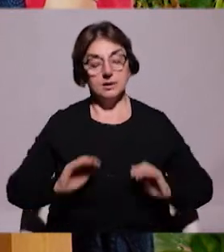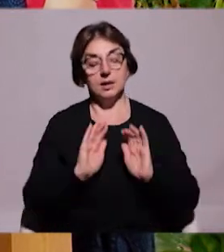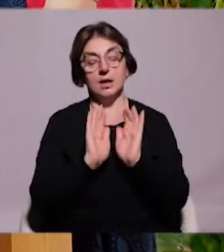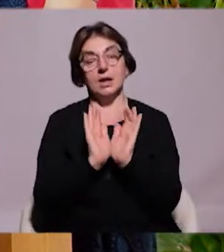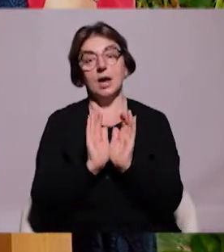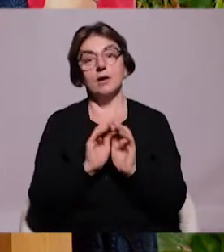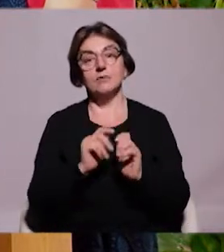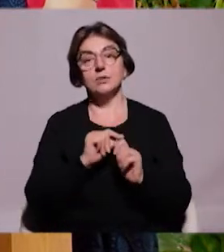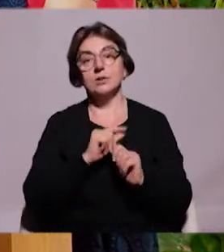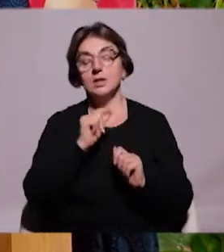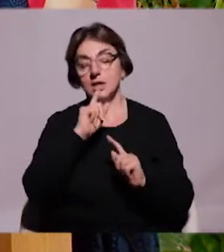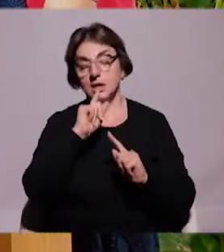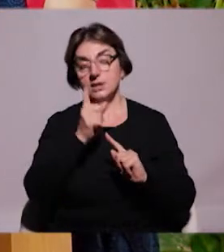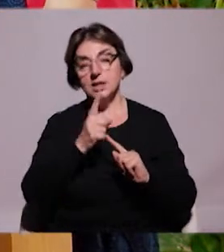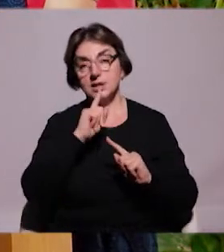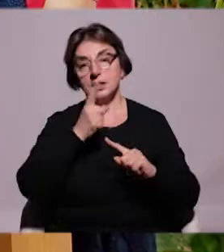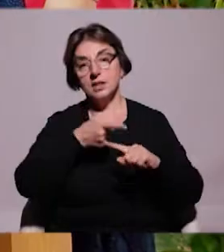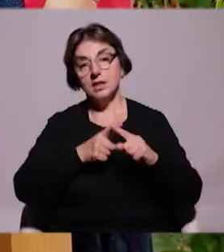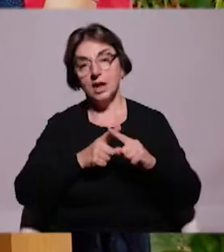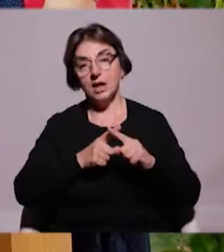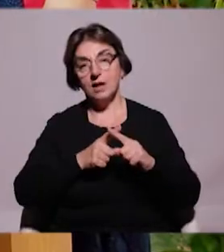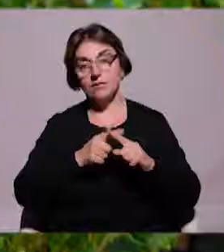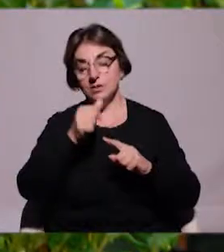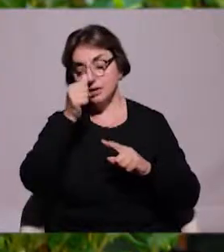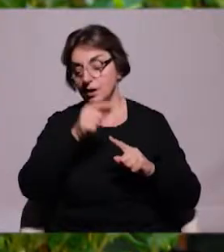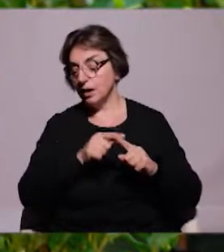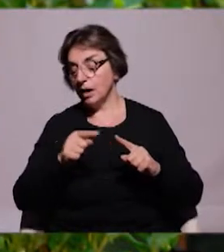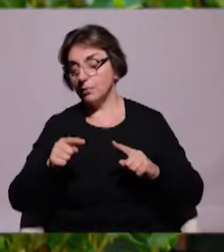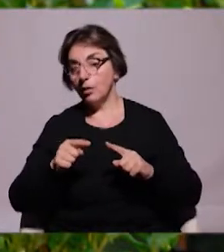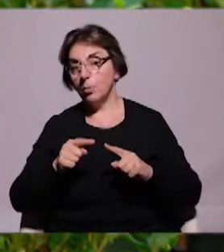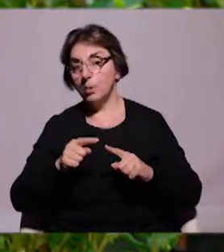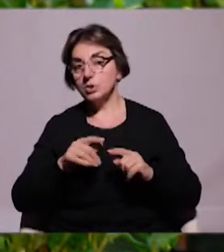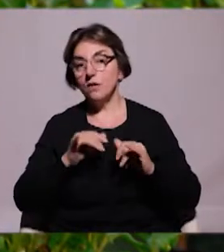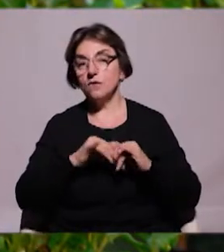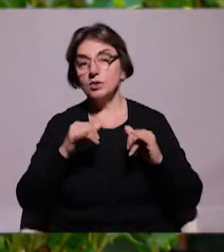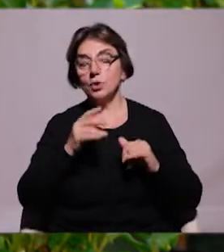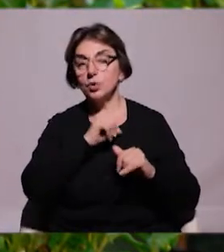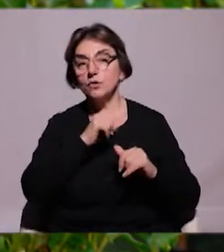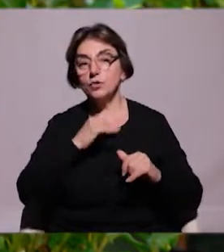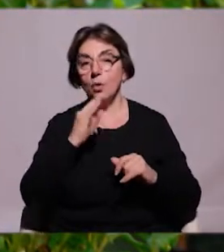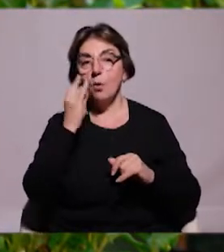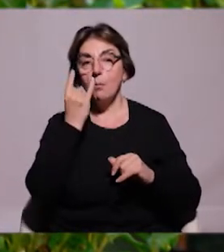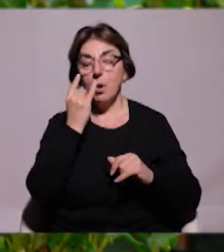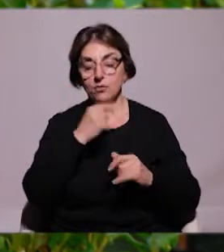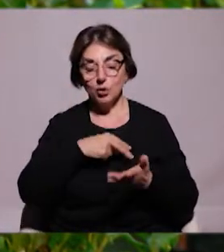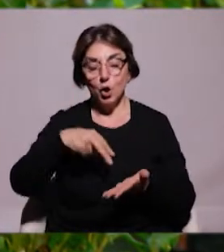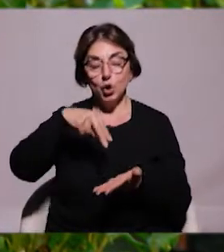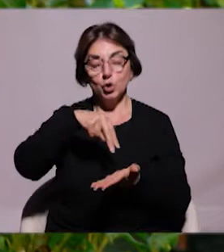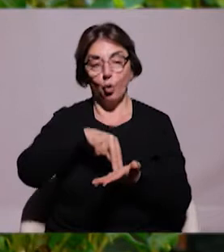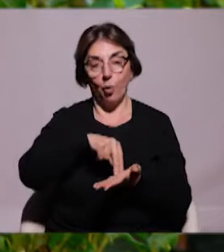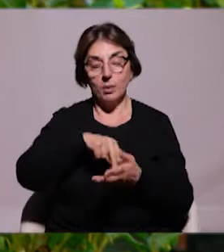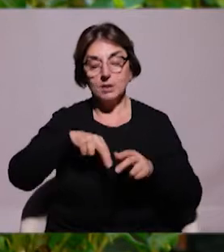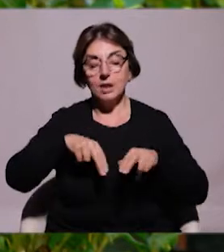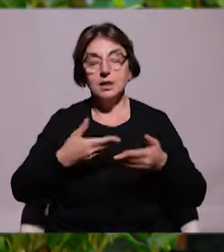ნადრეკი წლის, წლინახევრის ასაკში ვითარდება, მაშინ, როცა ბავშვი მდგომას და სიარულს სწავლობს.